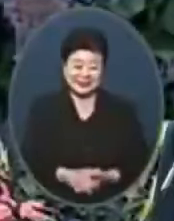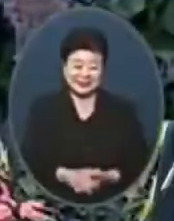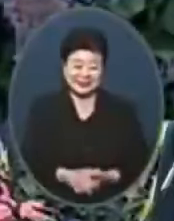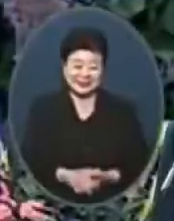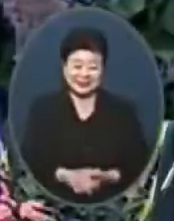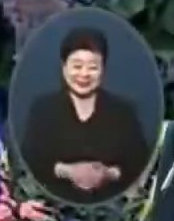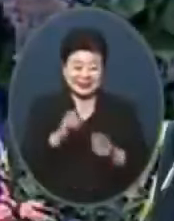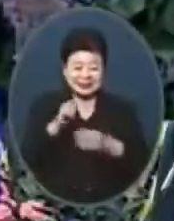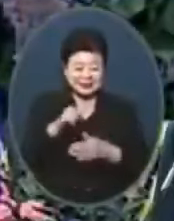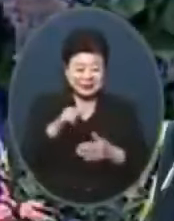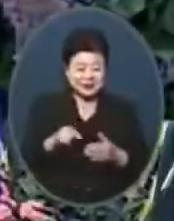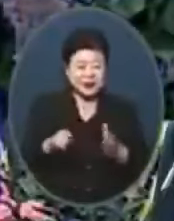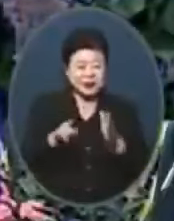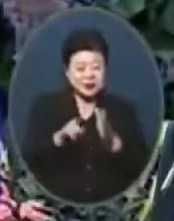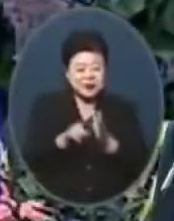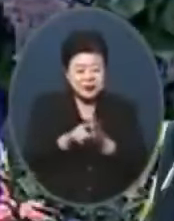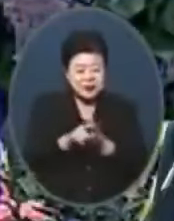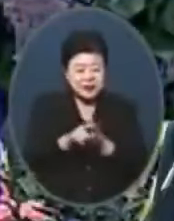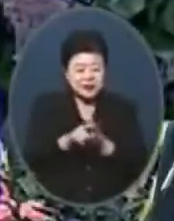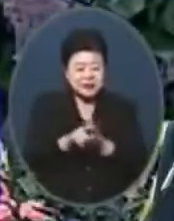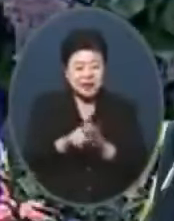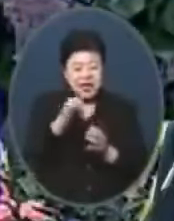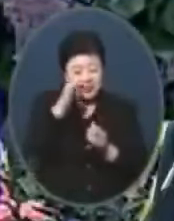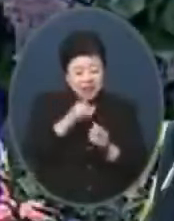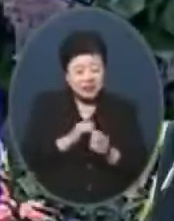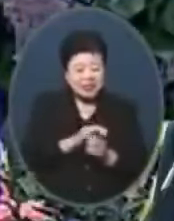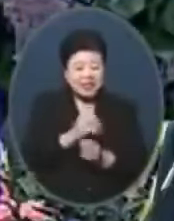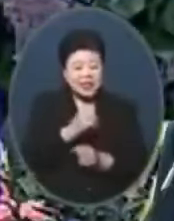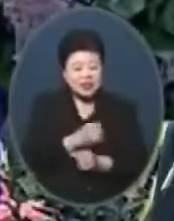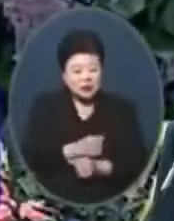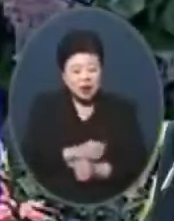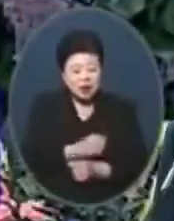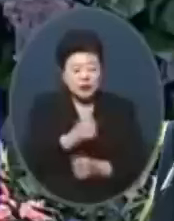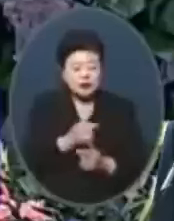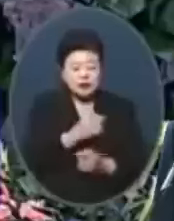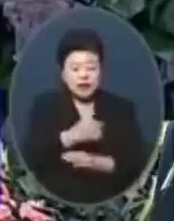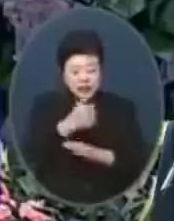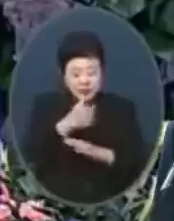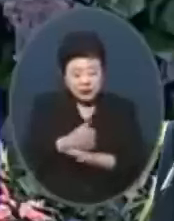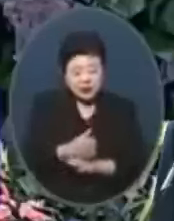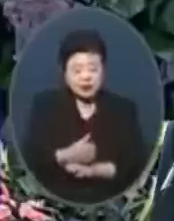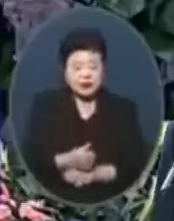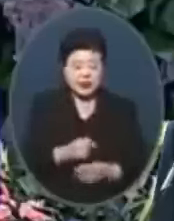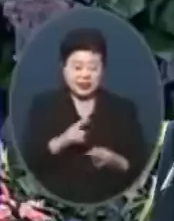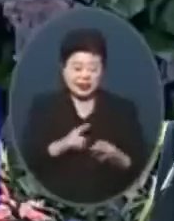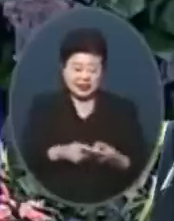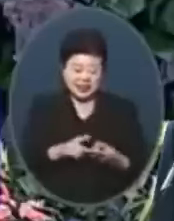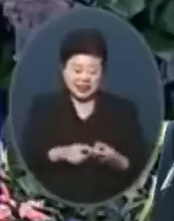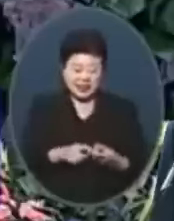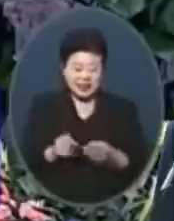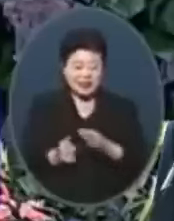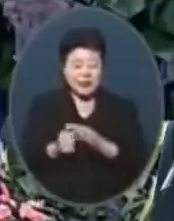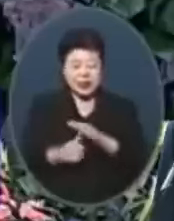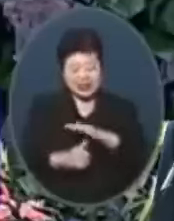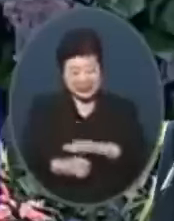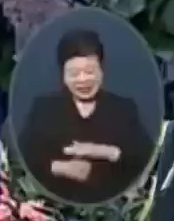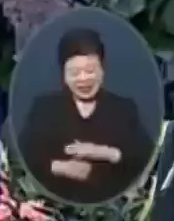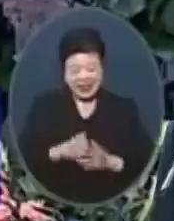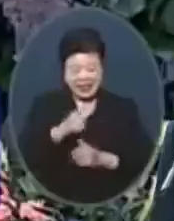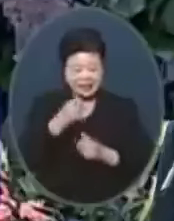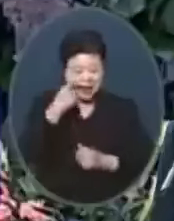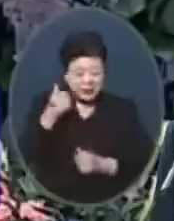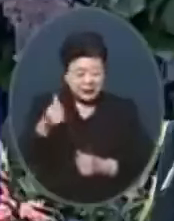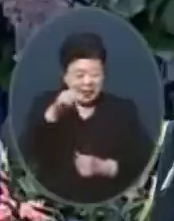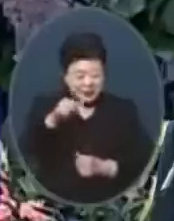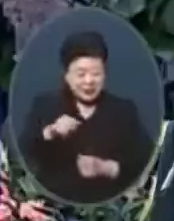데살로니가 전서 1장 3절에 너희의 믿음의 역사와 사랑의 수고와 우리 주 예수 그리스도에 대한 소망의 인내를 우리